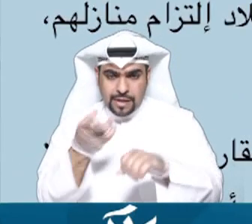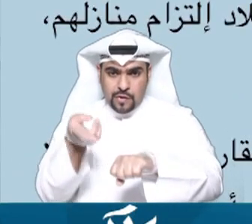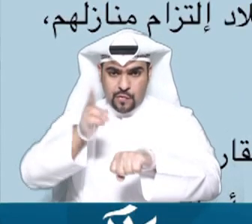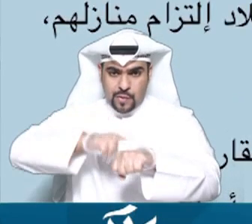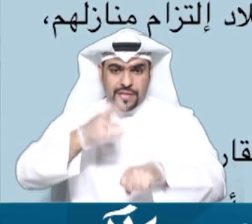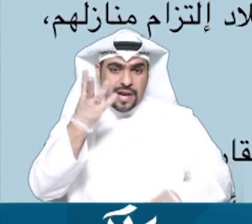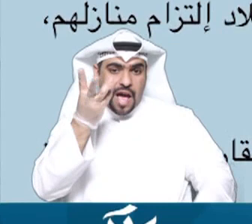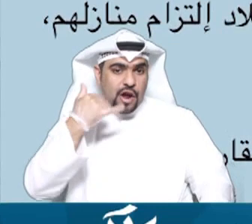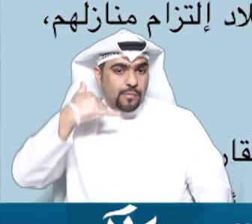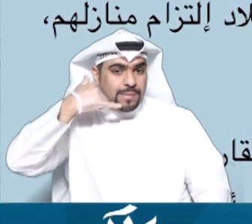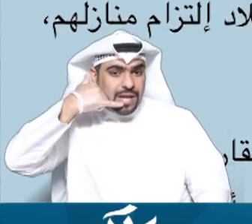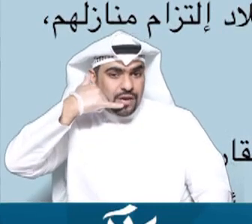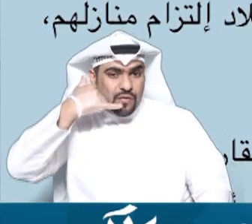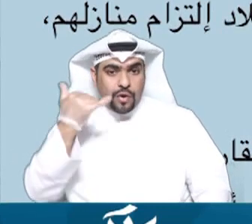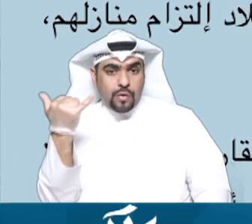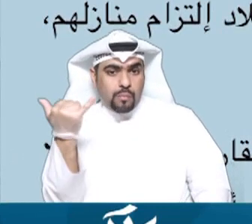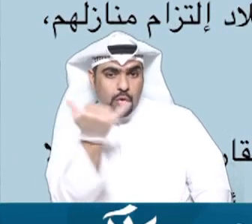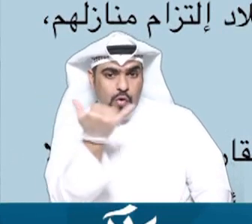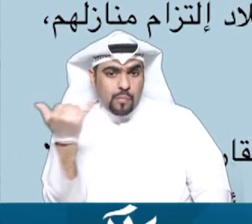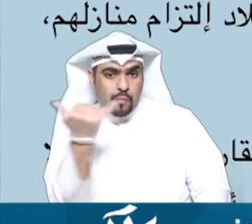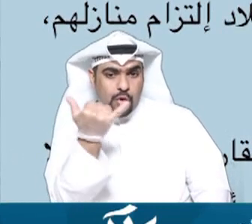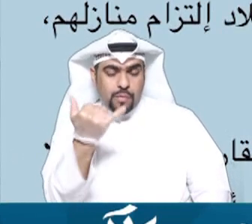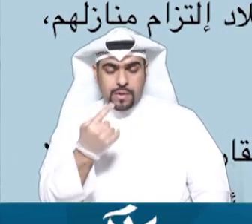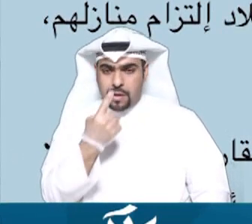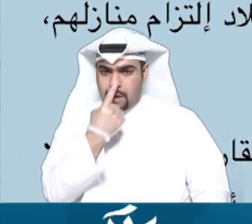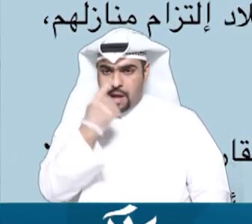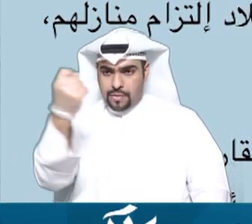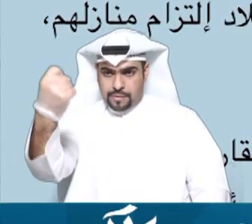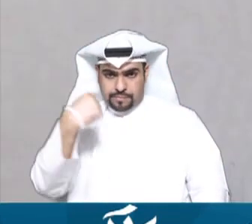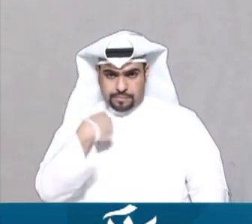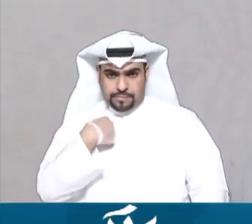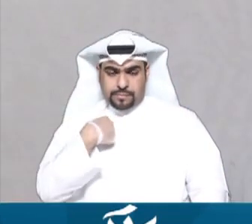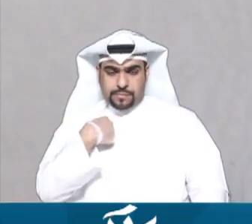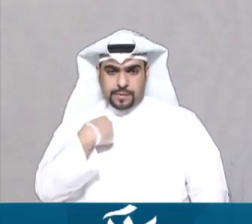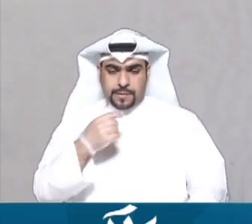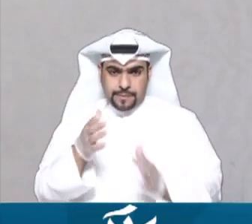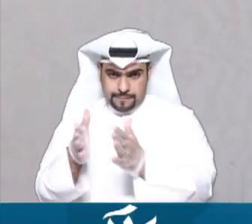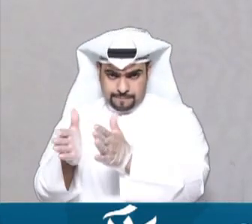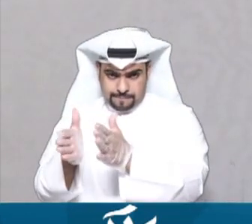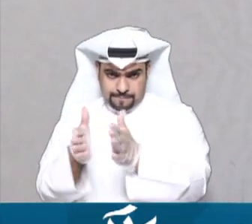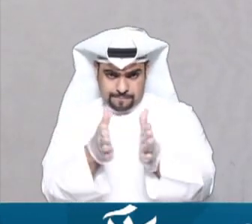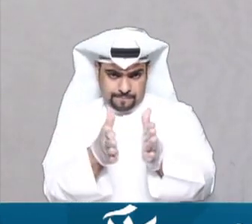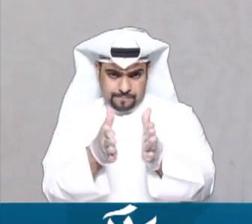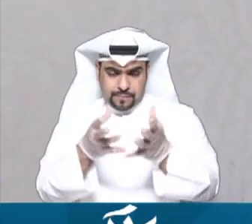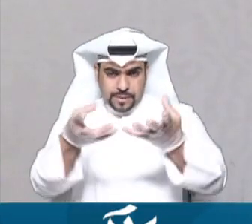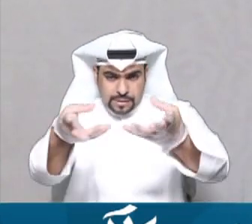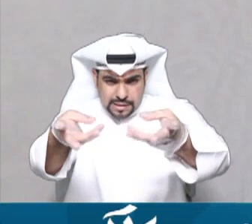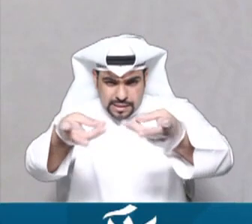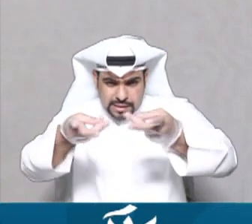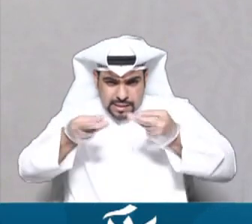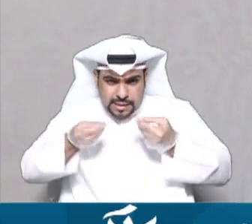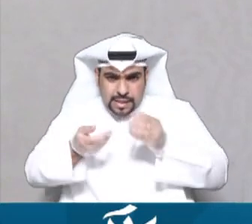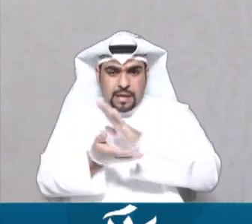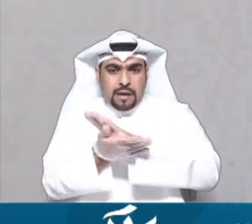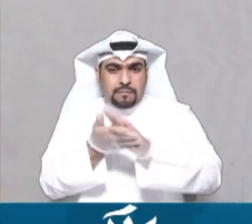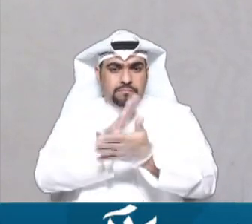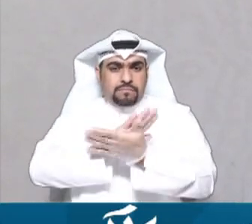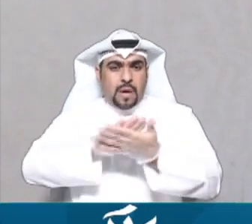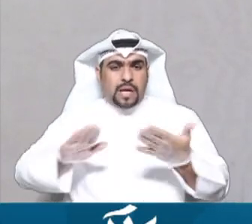بإمكان الرعاية الكويتيين العودة إليها على مدار الساعة. حصلنا أعداد المواطنين الكويتيين في